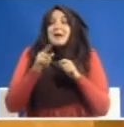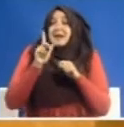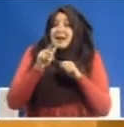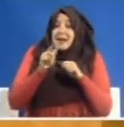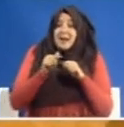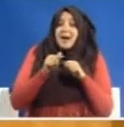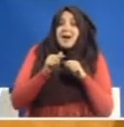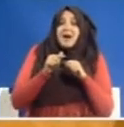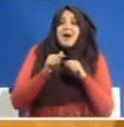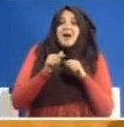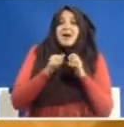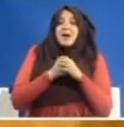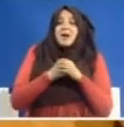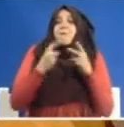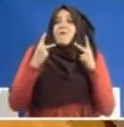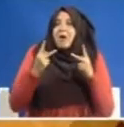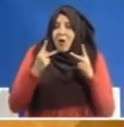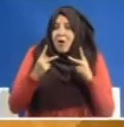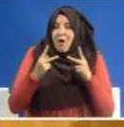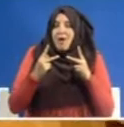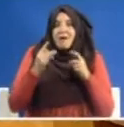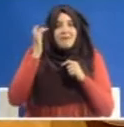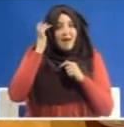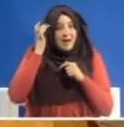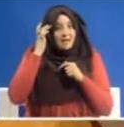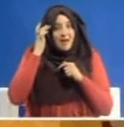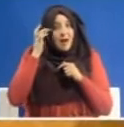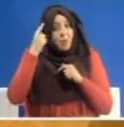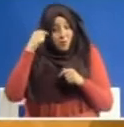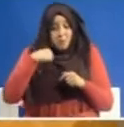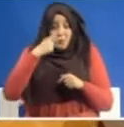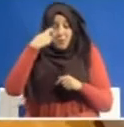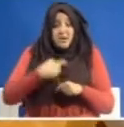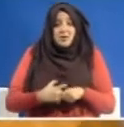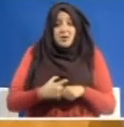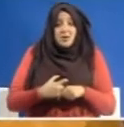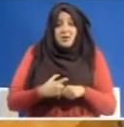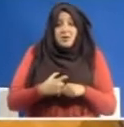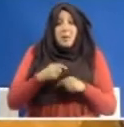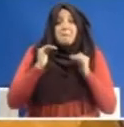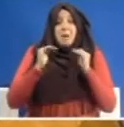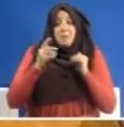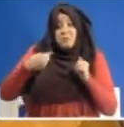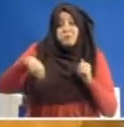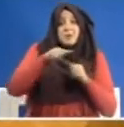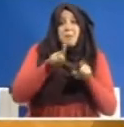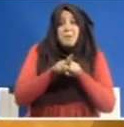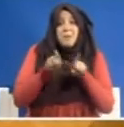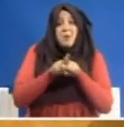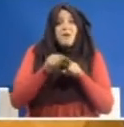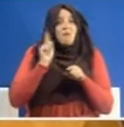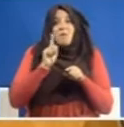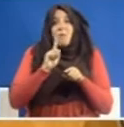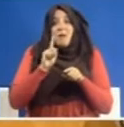القيم، منظومة من القيم الأخلاق الخاصة بالفرد أو منظومة قيم مشتركة بين المجموع، فلا يمكن أن نتجاوز هذه